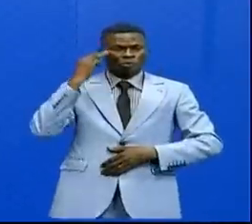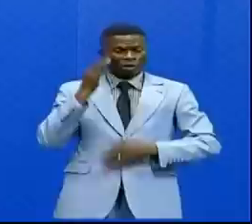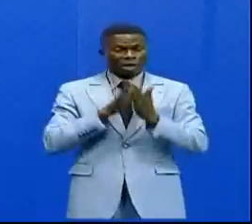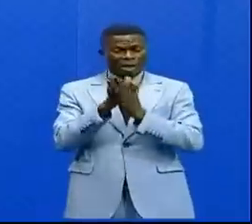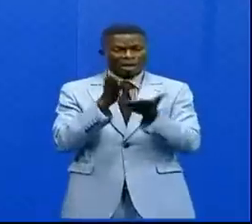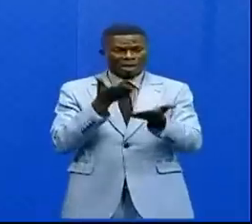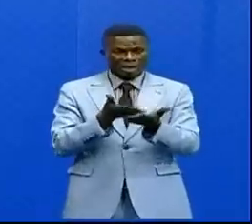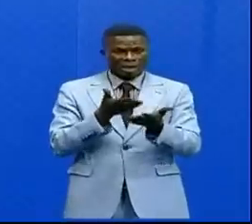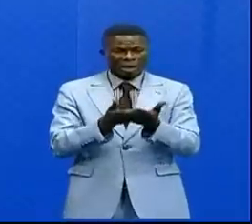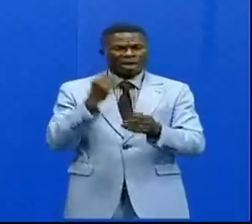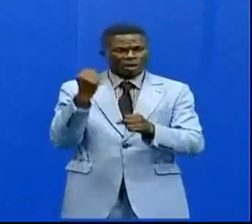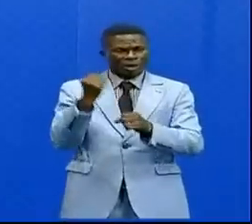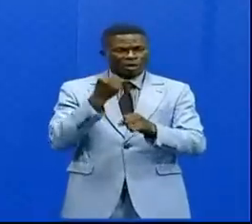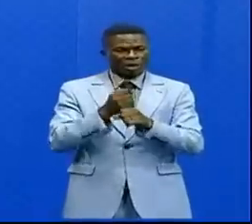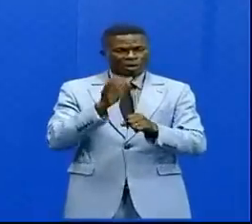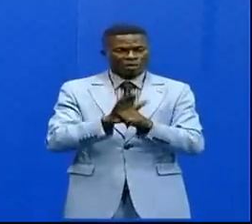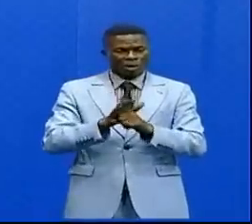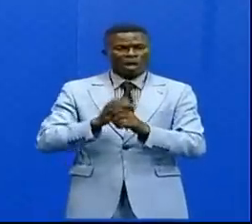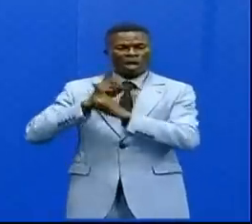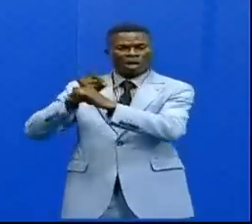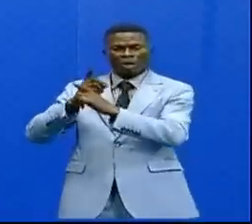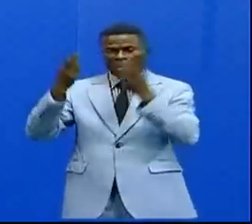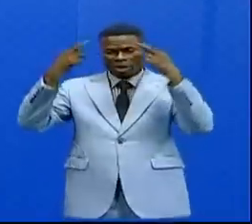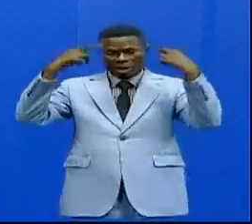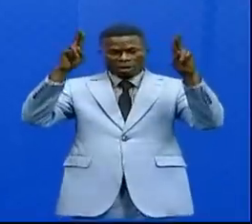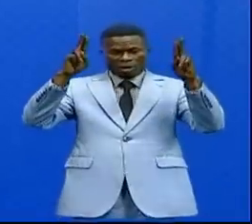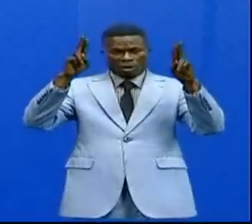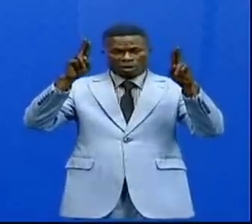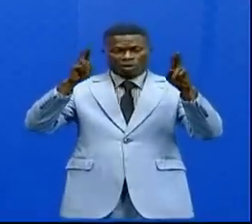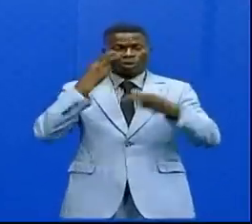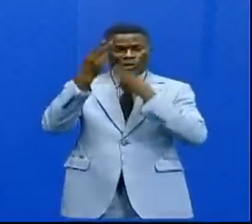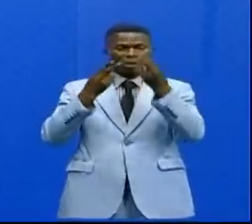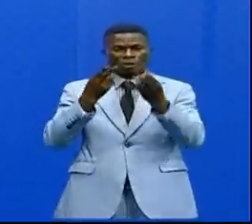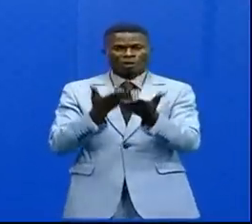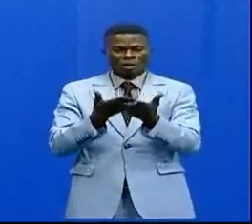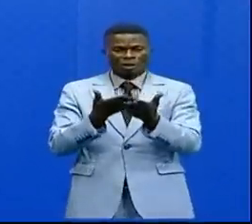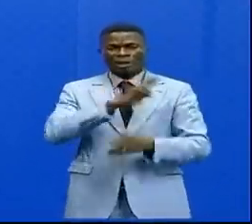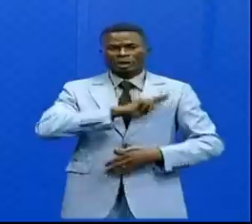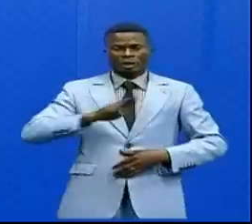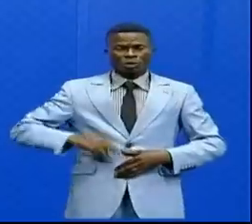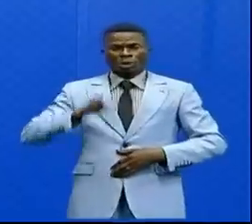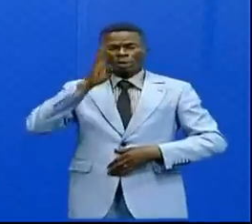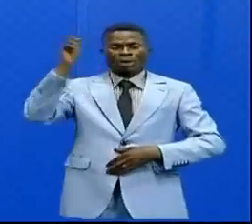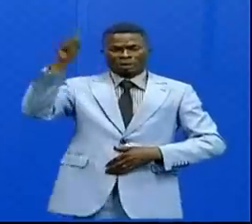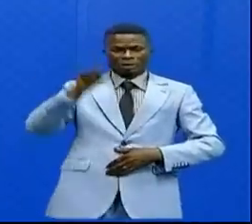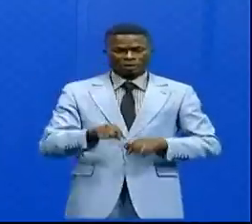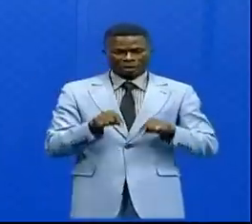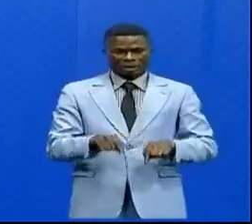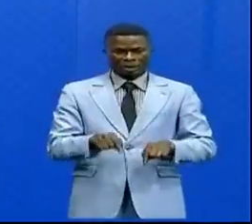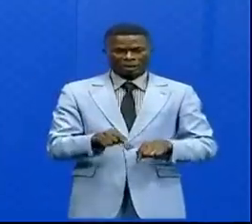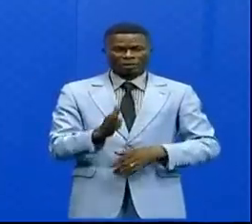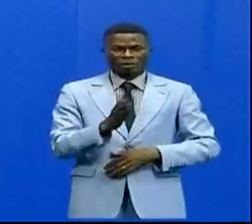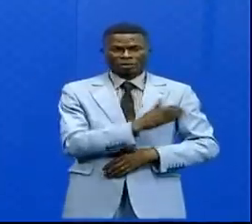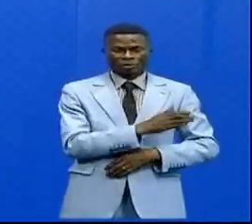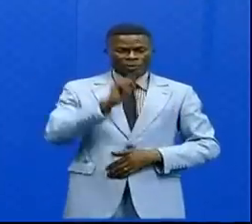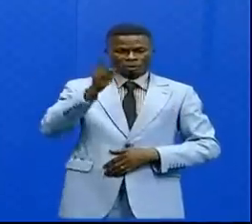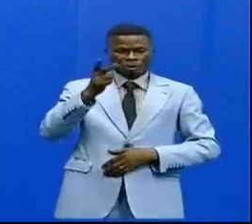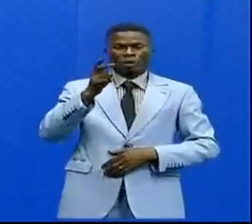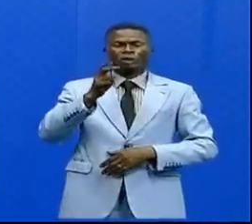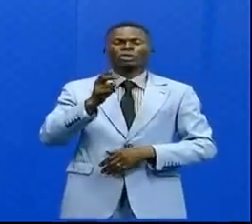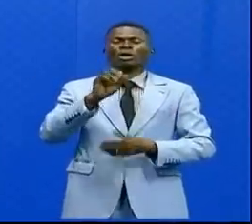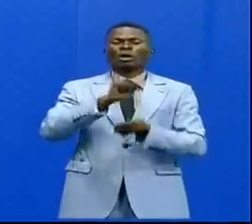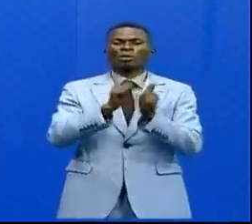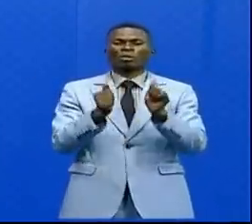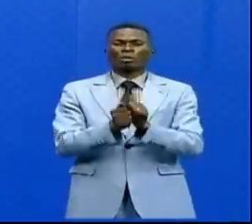concernés à travailler pour garantir la réussite de cette visite royale. Au deuxième chapitre